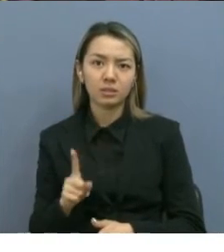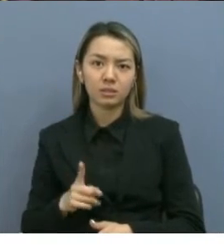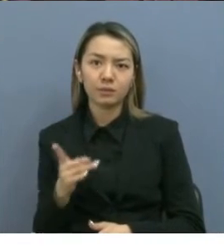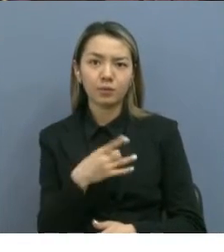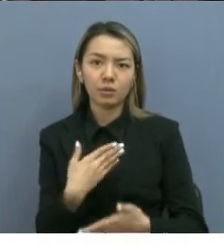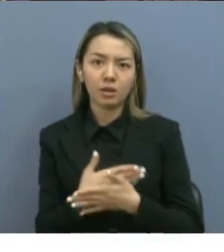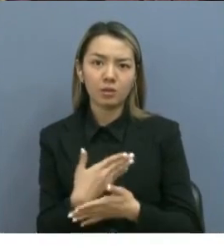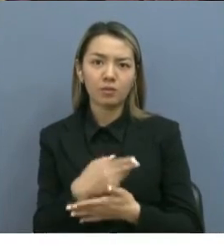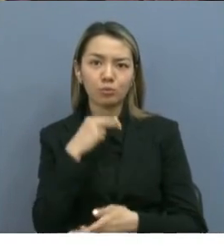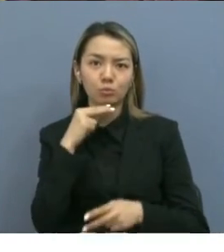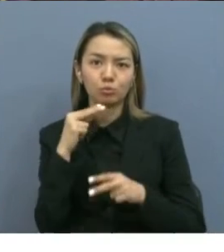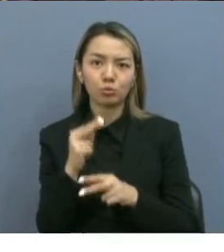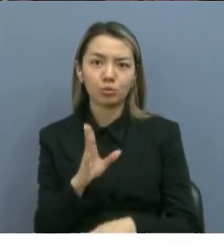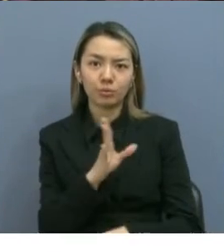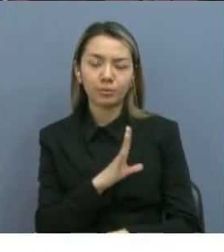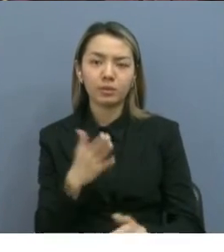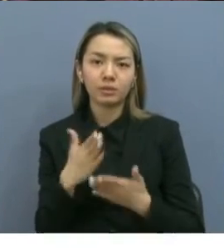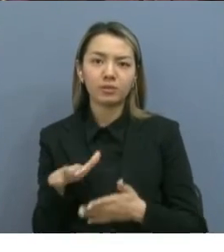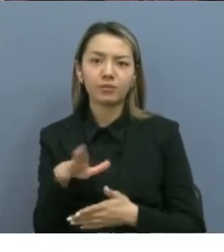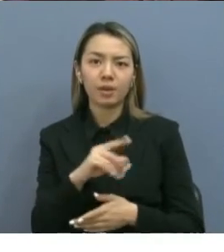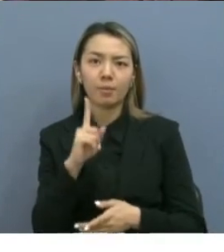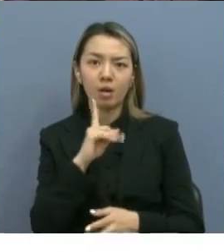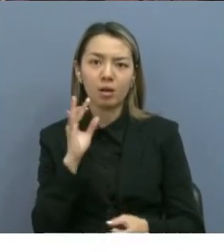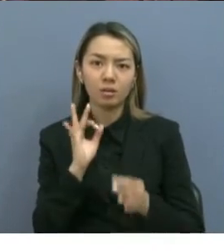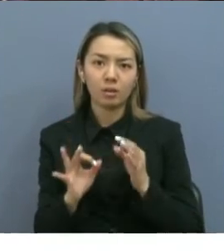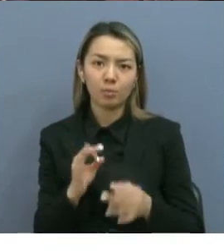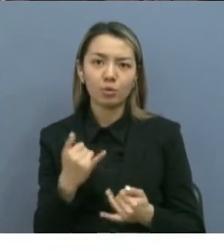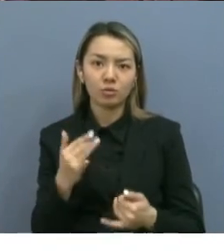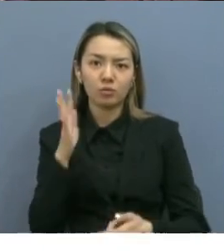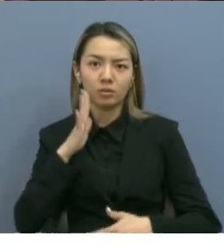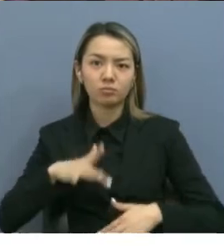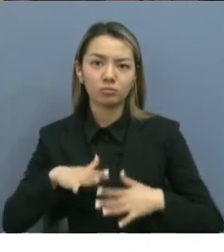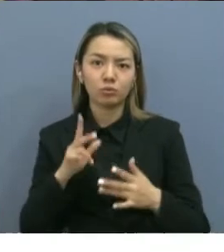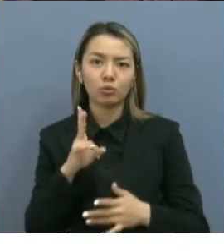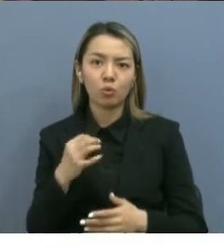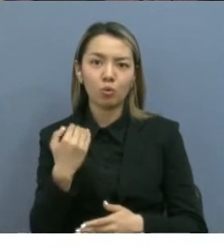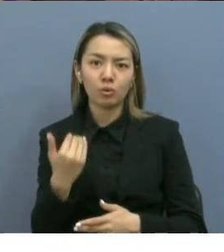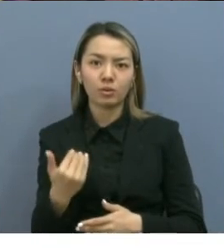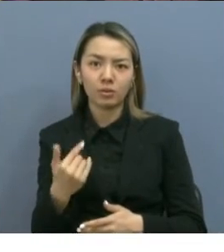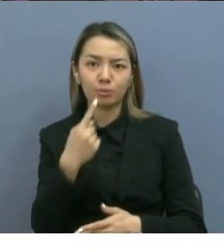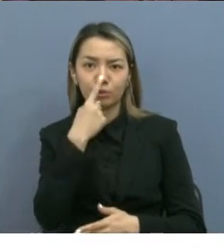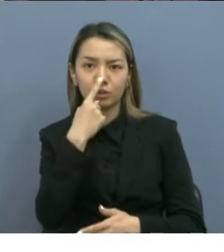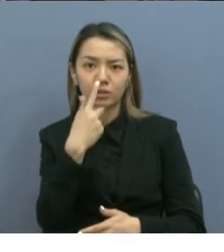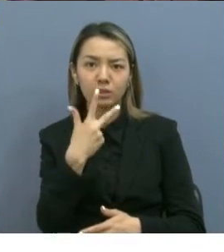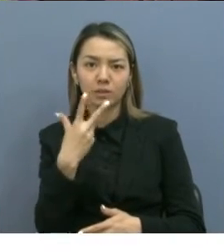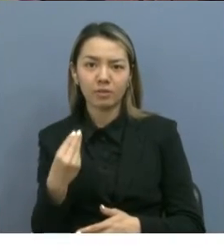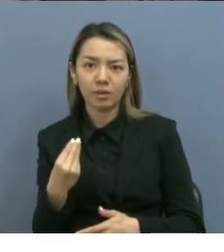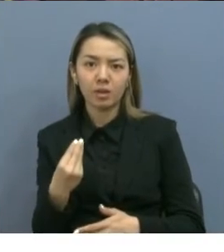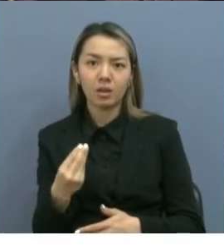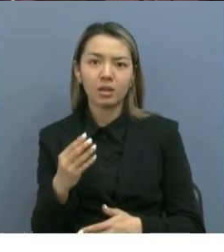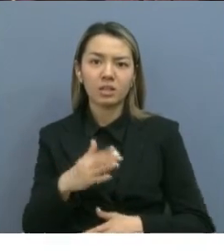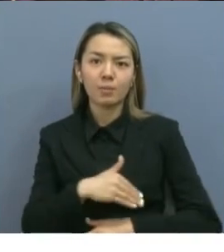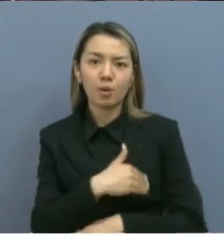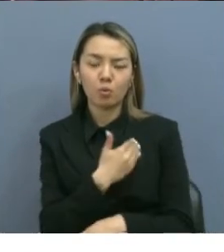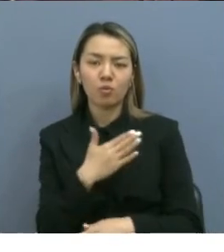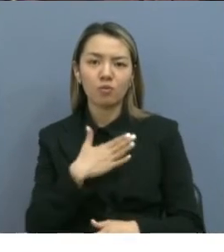аудандарына ерекше назар аударылды. Жалпы алғанда өңірде жағдай тұрақты. Өзендердің көпшілігі қазір, бірақ сонымен бірге осы алдағы 1-2 күнде ауа